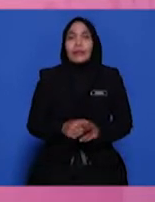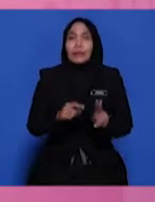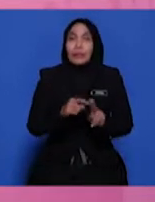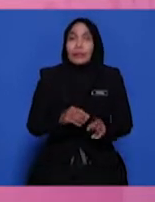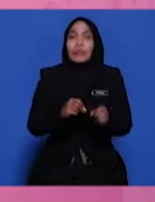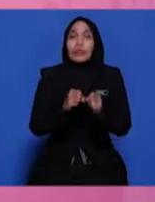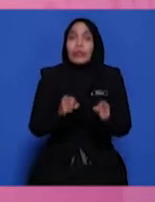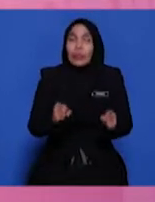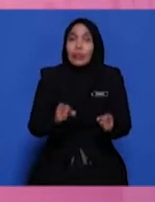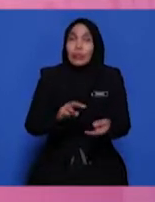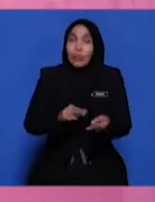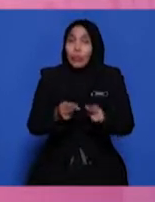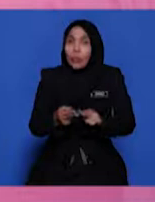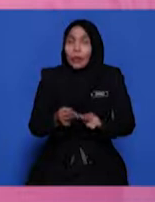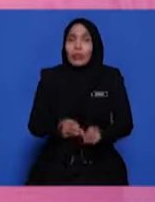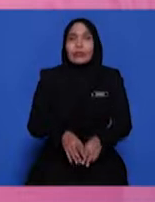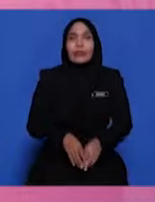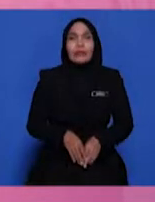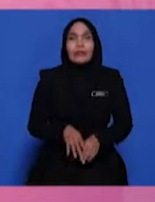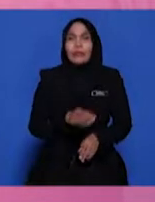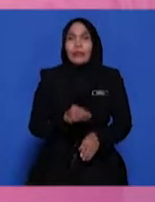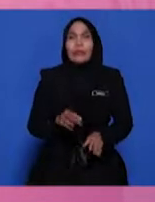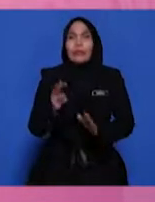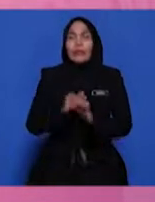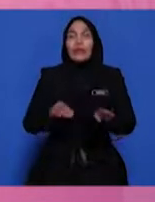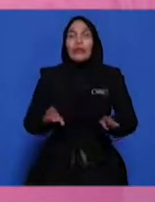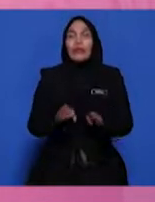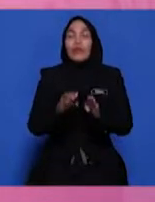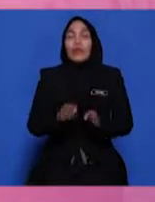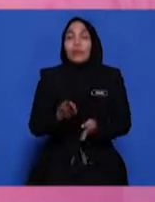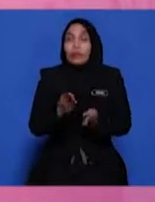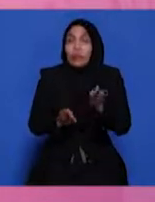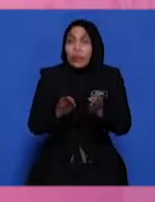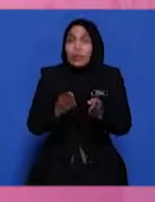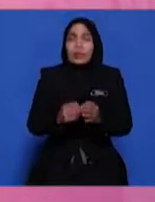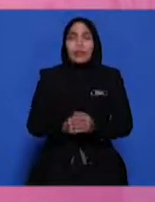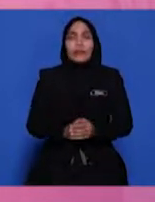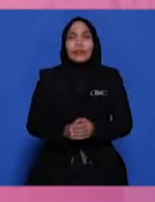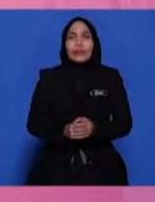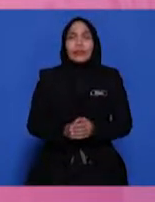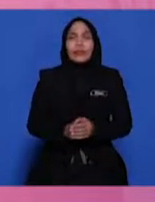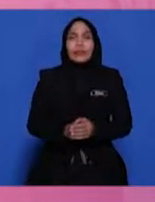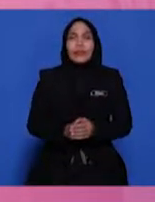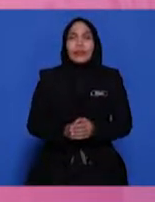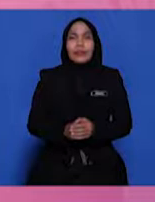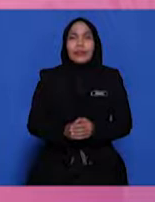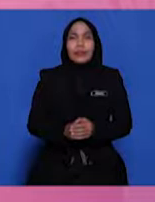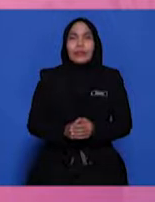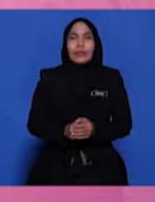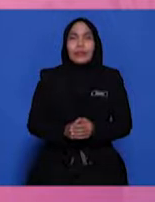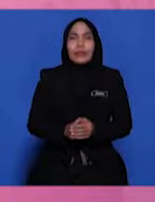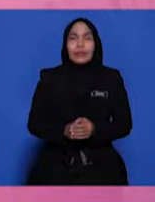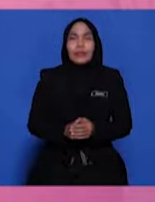Sedia mengubah dan membuat perbandingan antara perbelanjaan bulanan yang dirancang dengan